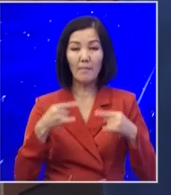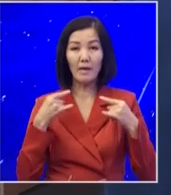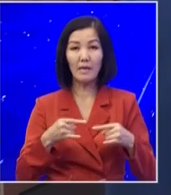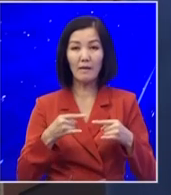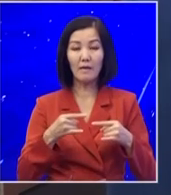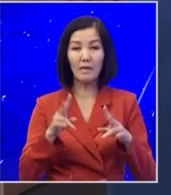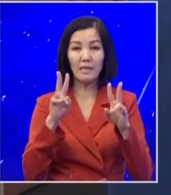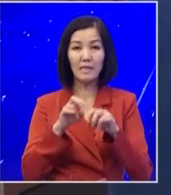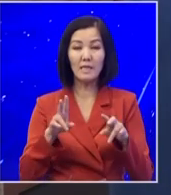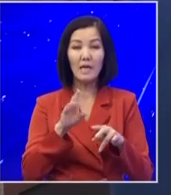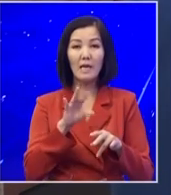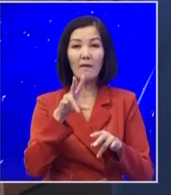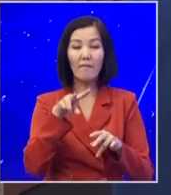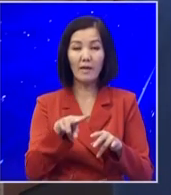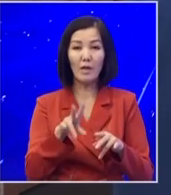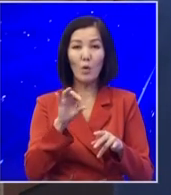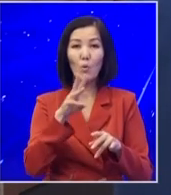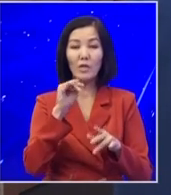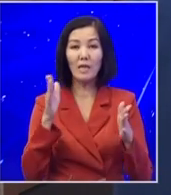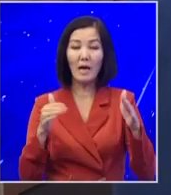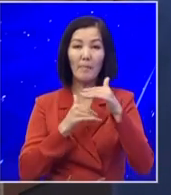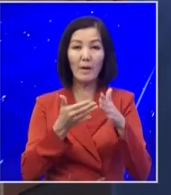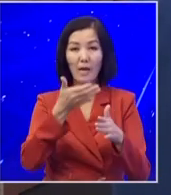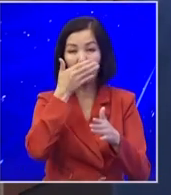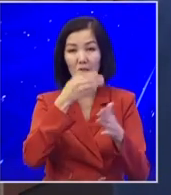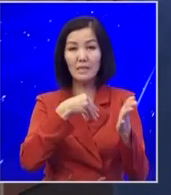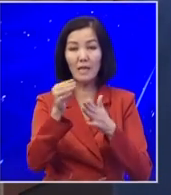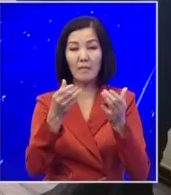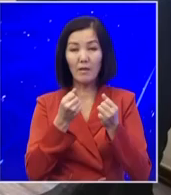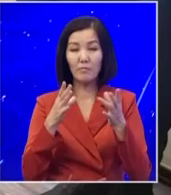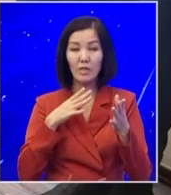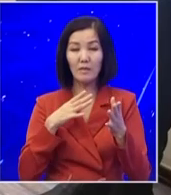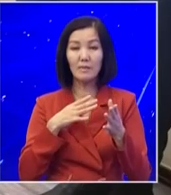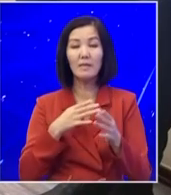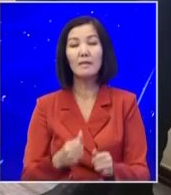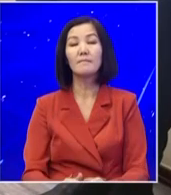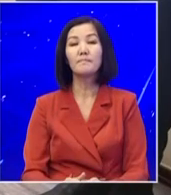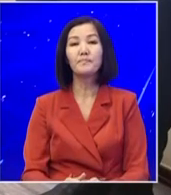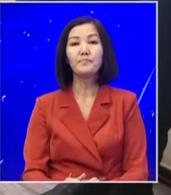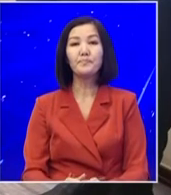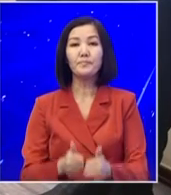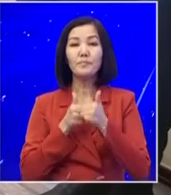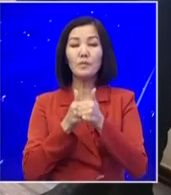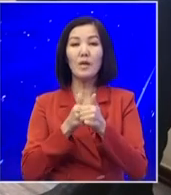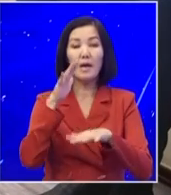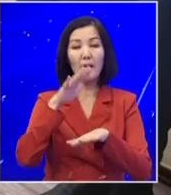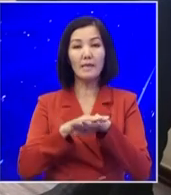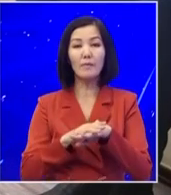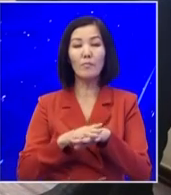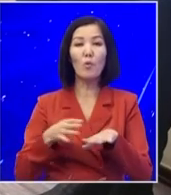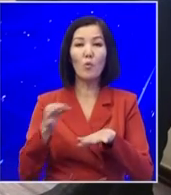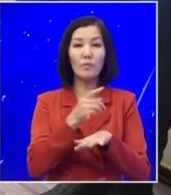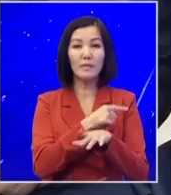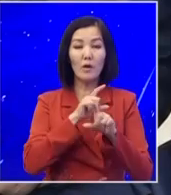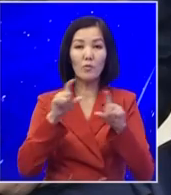EVL аппаратын, тағы 100-ден аса оттегі концентраттық аппаратын сатып алып жатырмыз. Атап кетерлігі Батыржан Құлаймергенұлы облыс